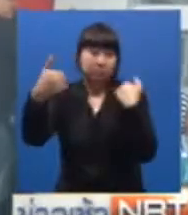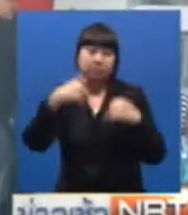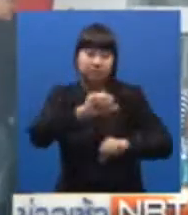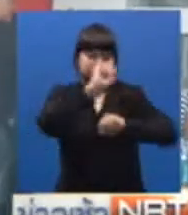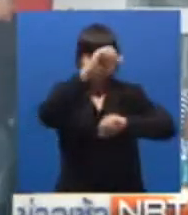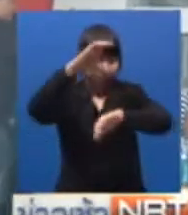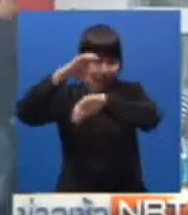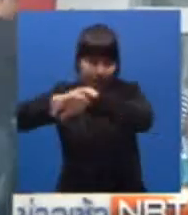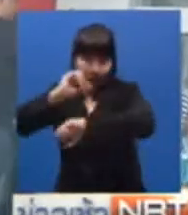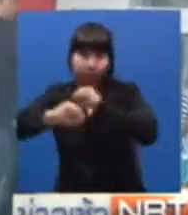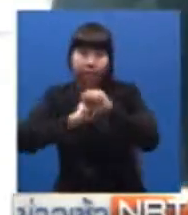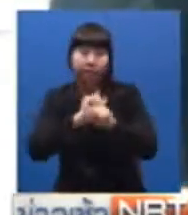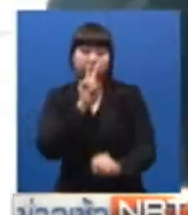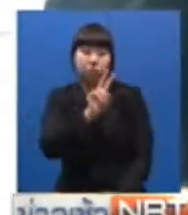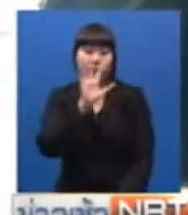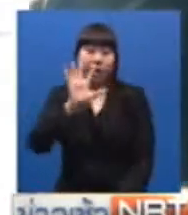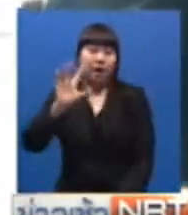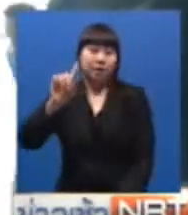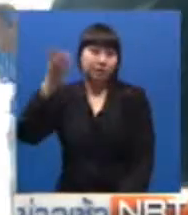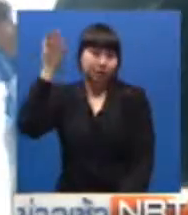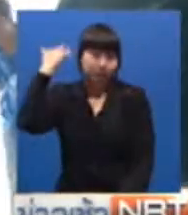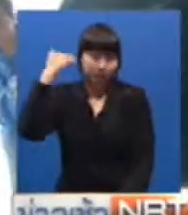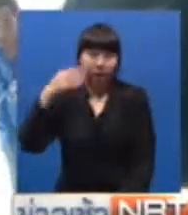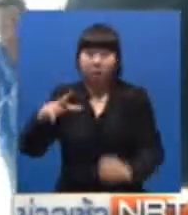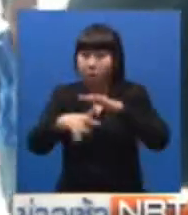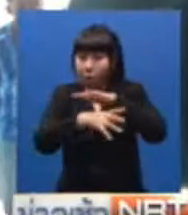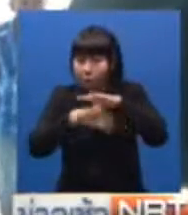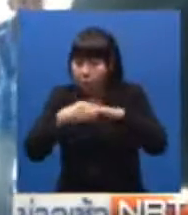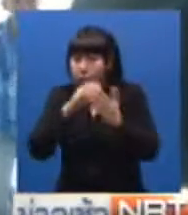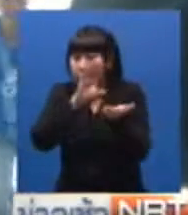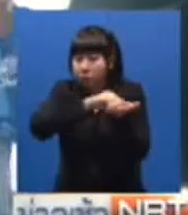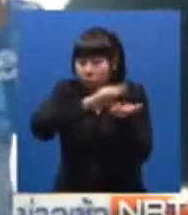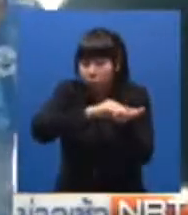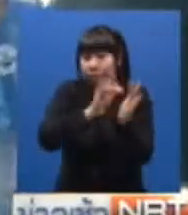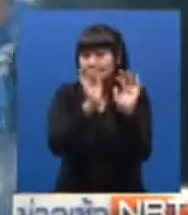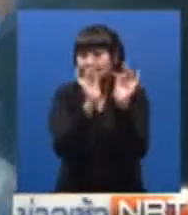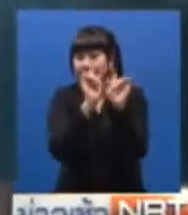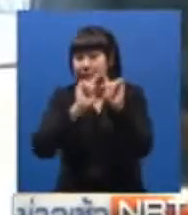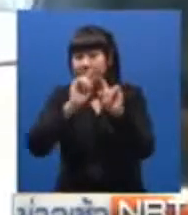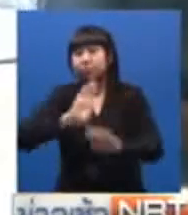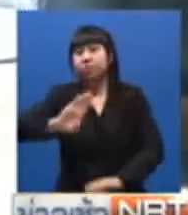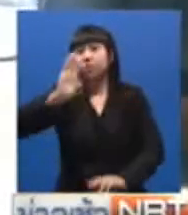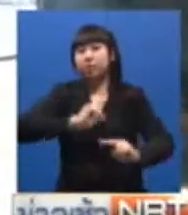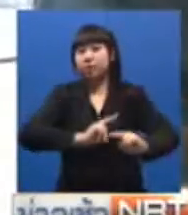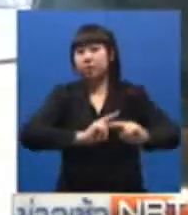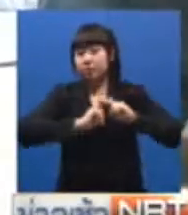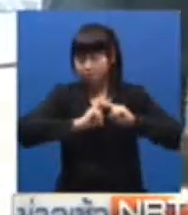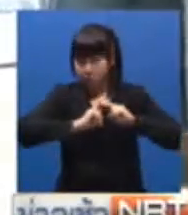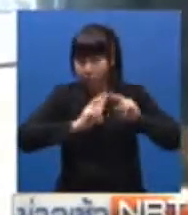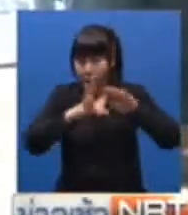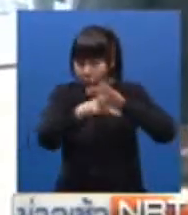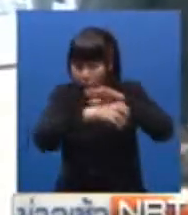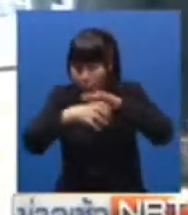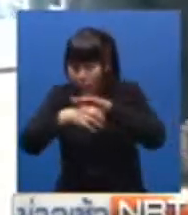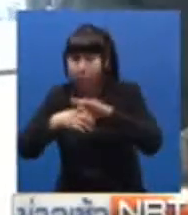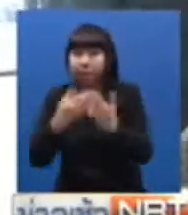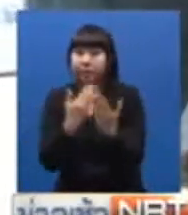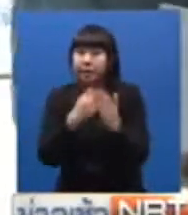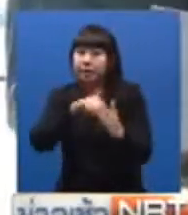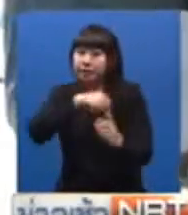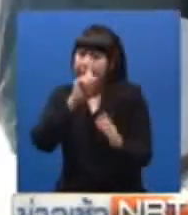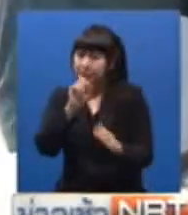ในปี 2551กรณีโจรกรรมข้อมูลทางอินเทอร์เน็ตของบริษัทเอกชนแห่งหนึ่งมูลค่าความเสียหายกว่า